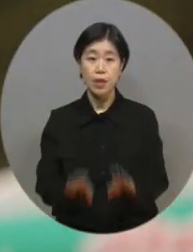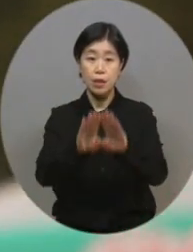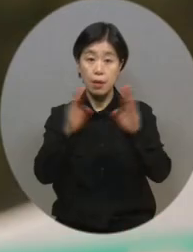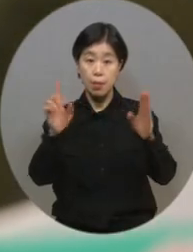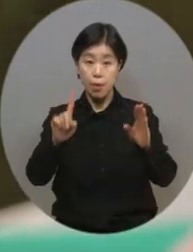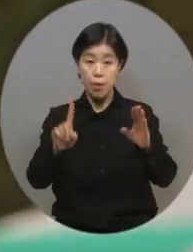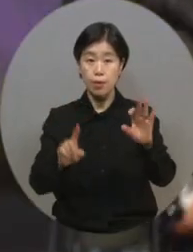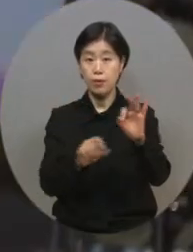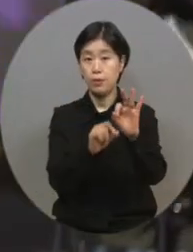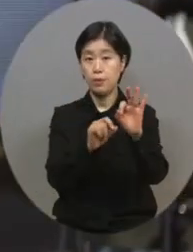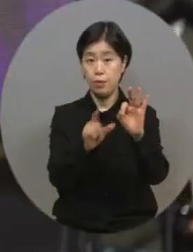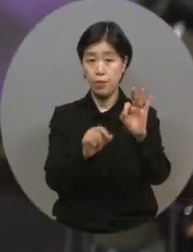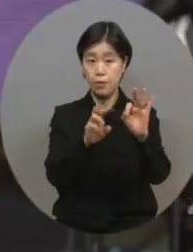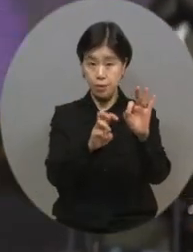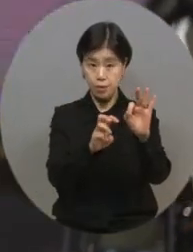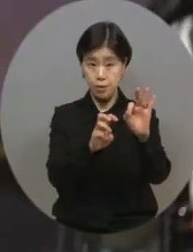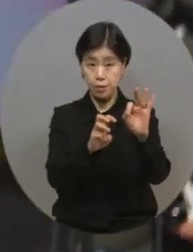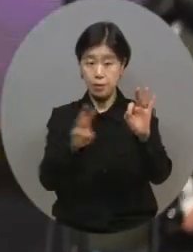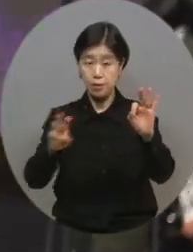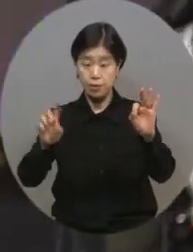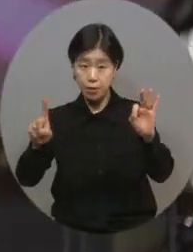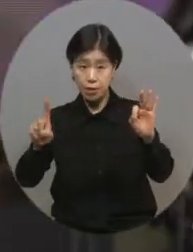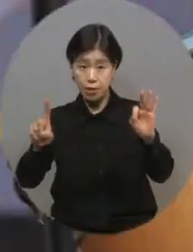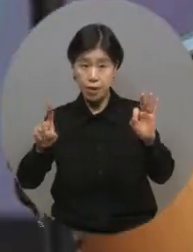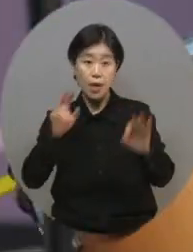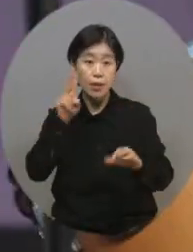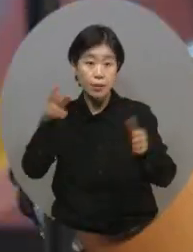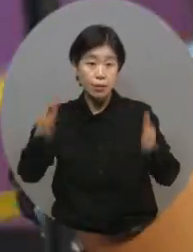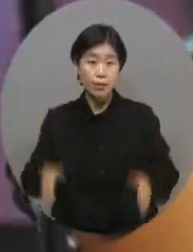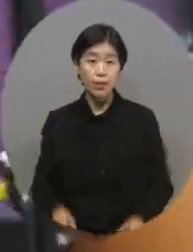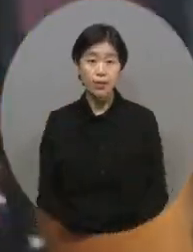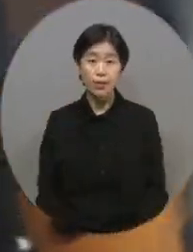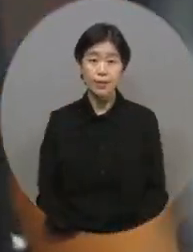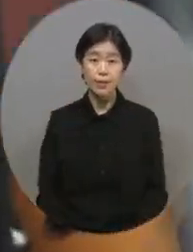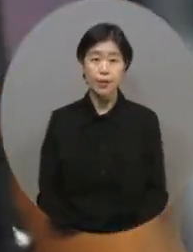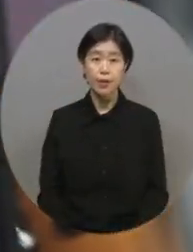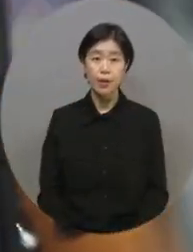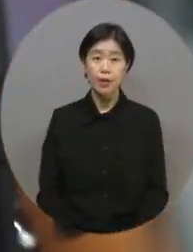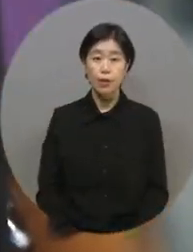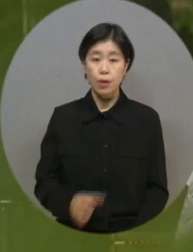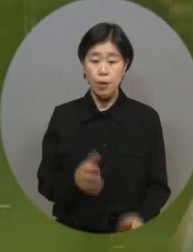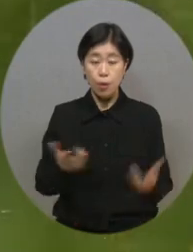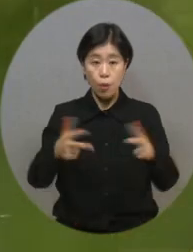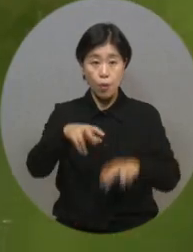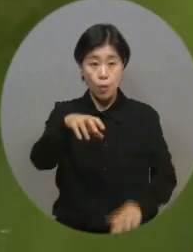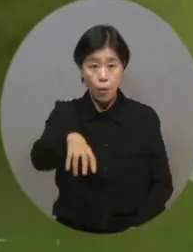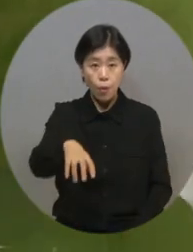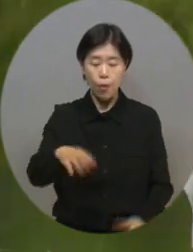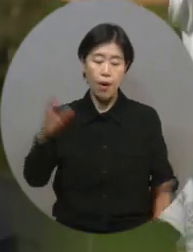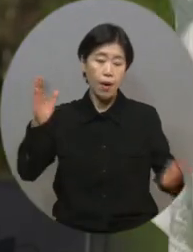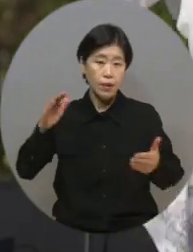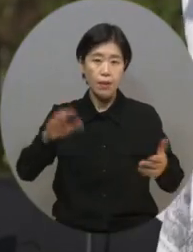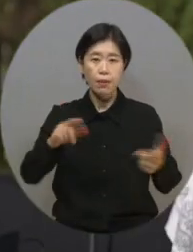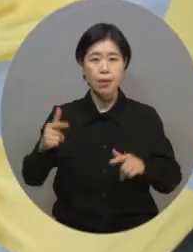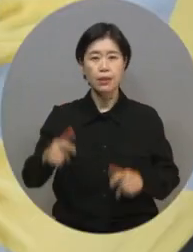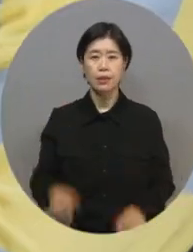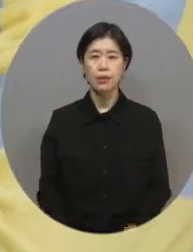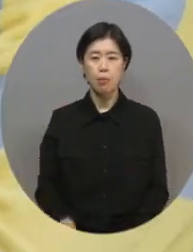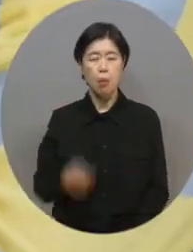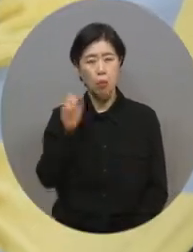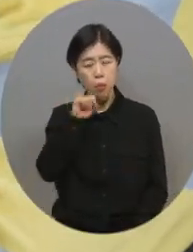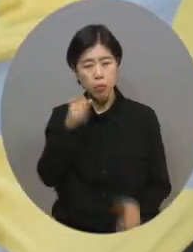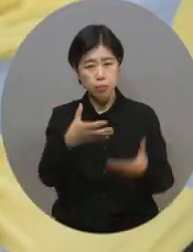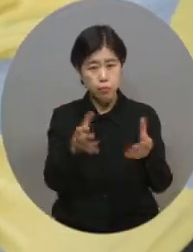30일부터 31일까지 이틀 동안은 완주 창의예술 미래공간 꾸미공에서 학생 동아리 공연과 부스, 웹툰